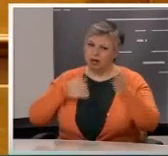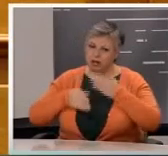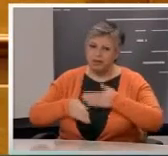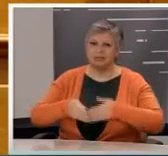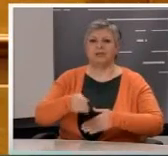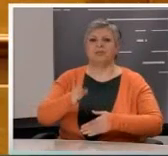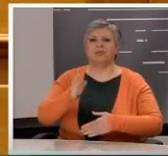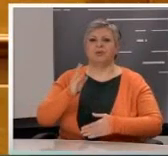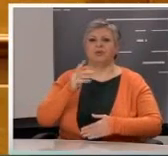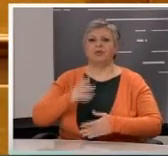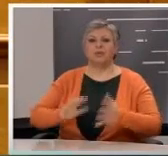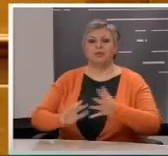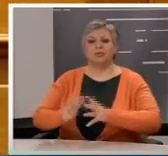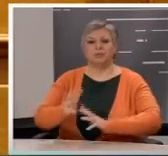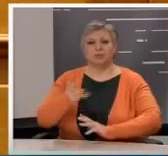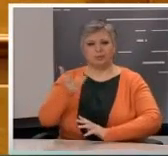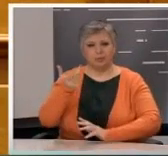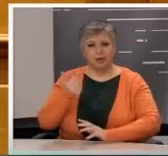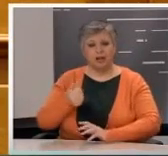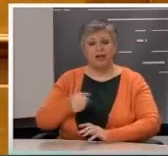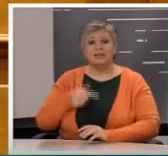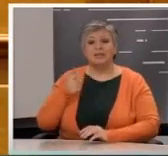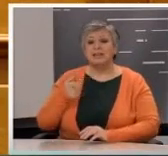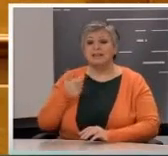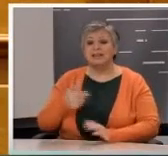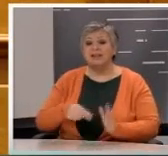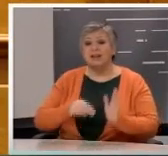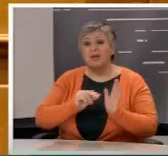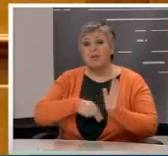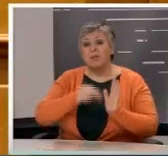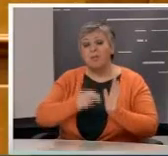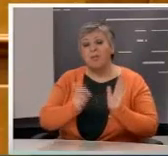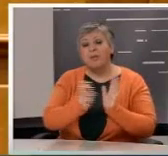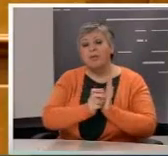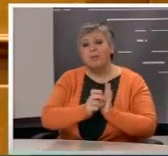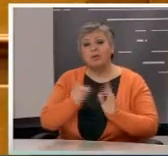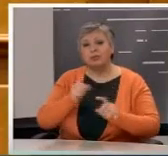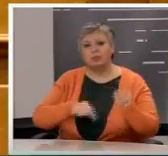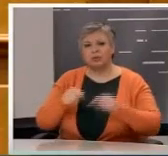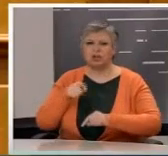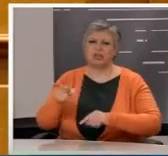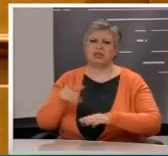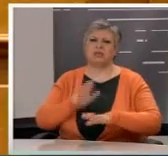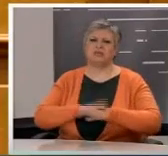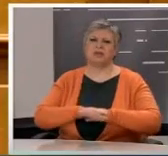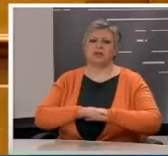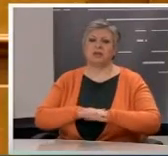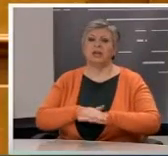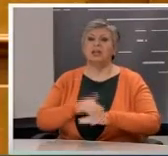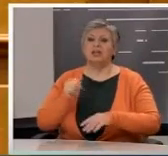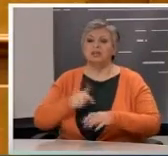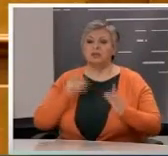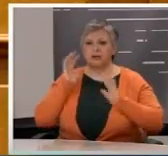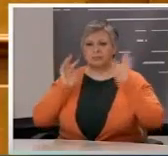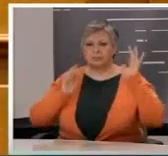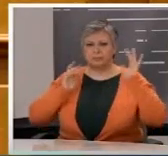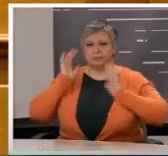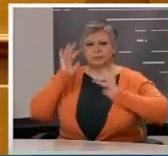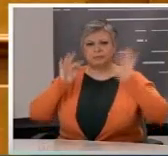από το πλαίσιο των μνημονίων στο οποίο εσείς την οδηγήσατε, θα πρέπει κι εσείς να σκεφτείτε κάτι έτσι ώστε να δημιουργήσετε